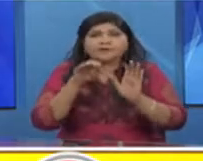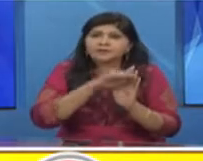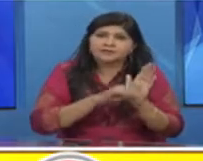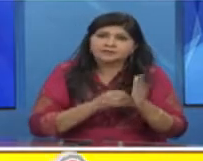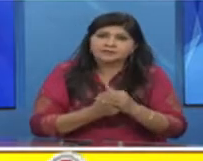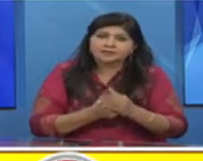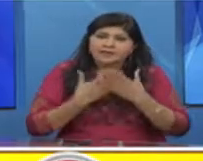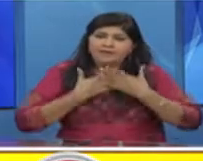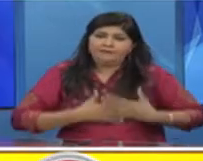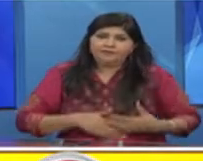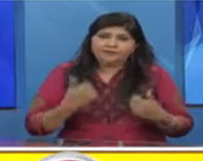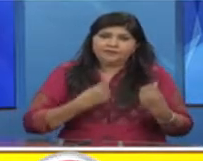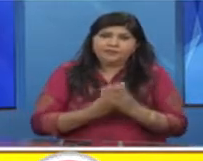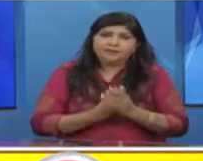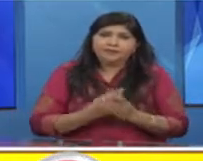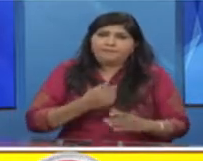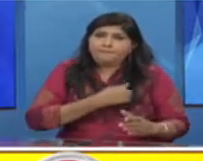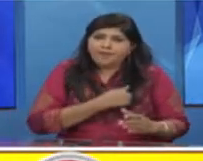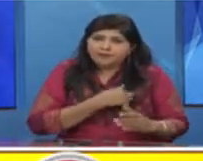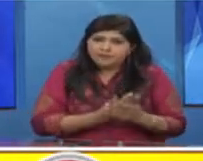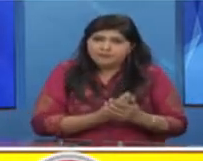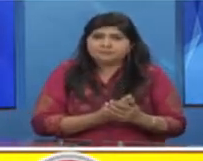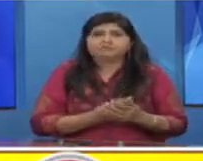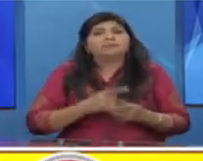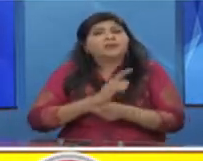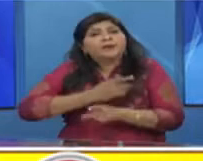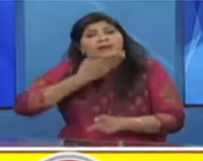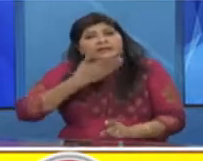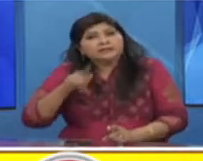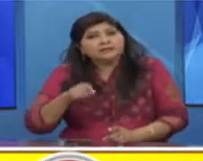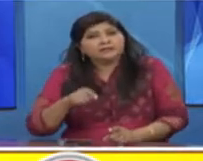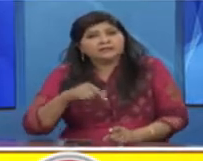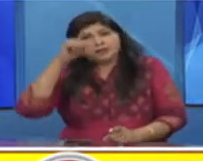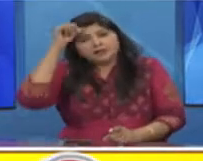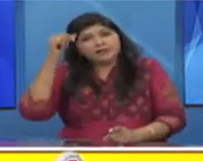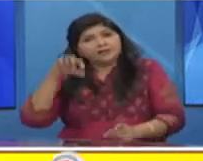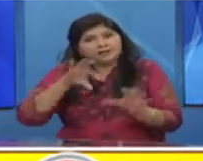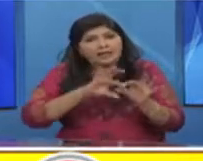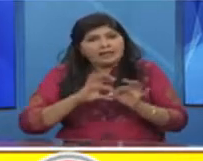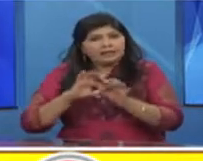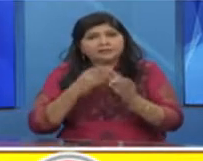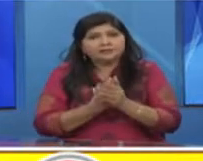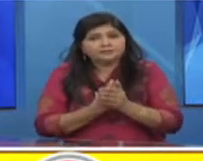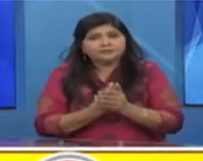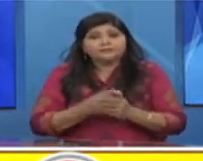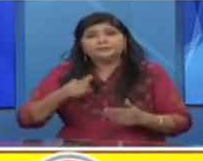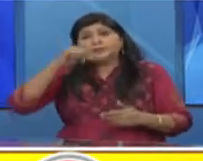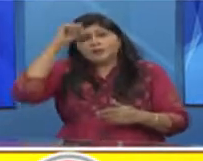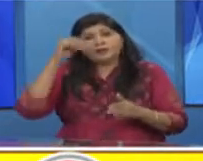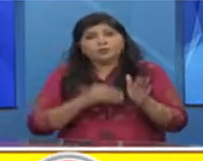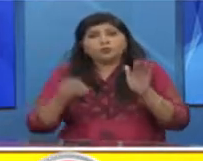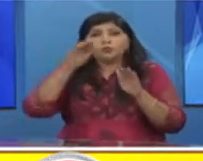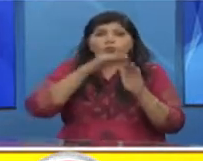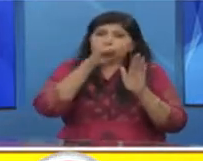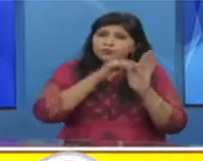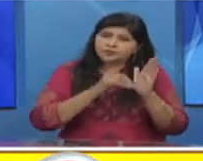इसलिए सिर्फ शरीर नहीं, मन और संस्कार, भारत की एकता के लिए, भारत को नई ऊंचाइयों पर